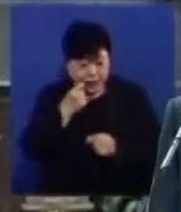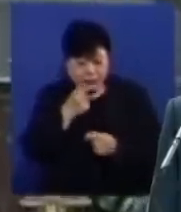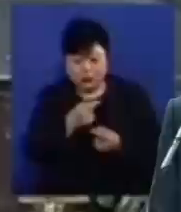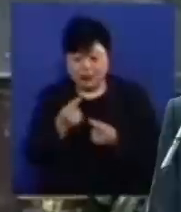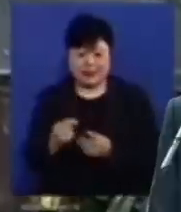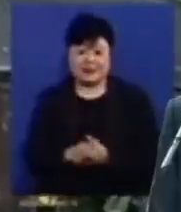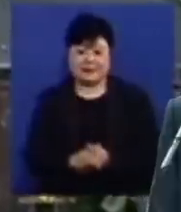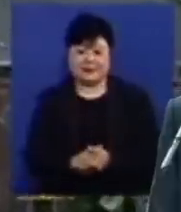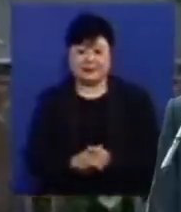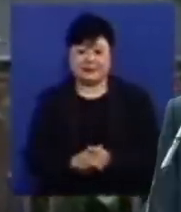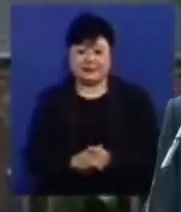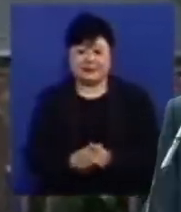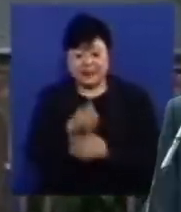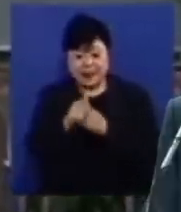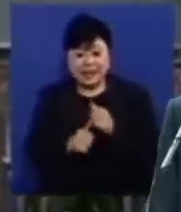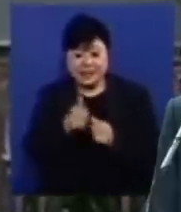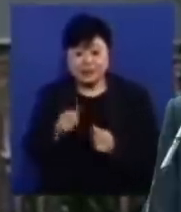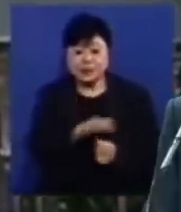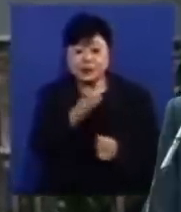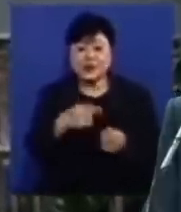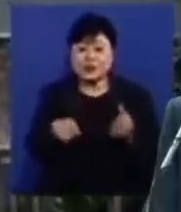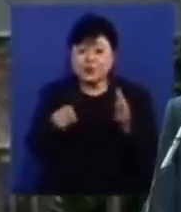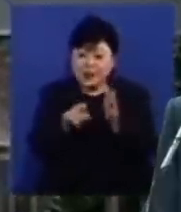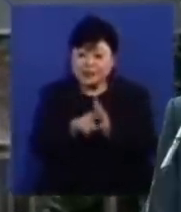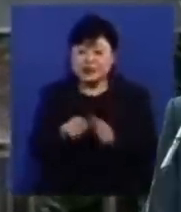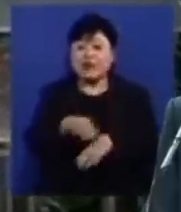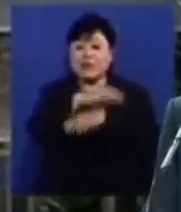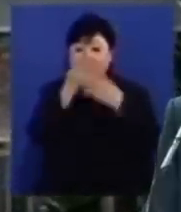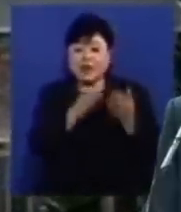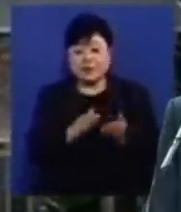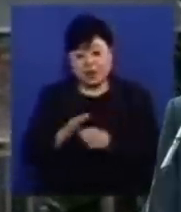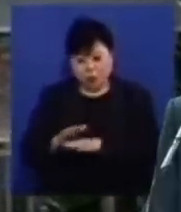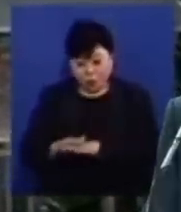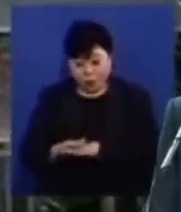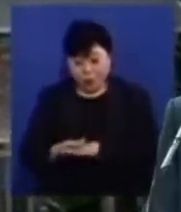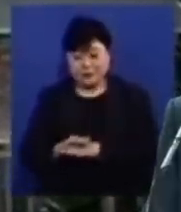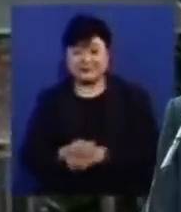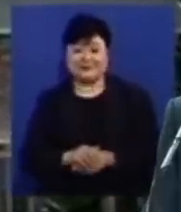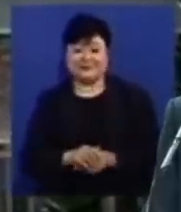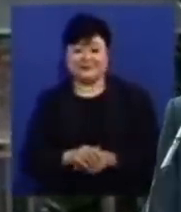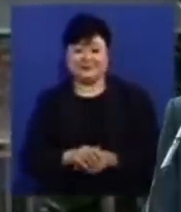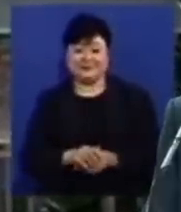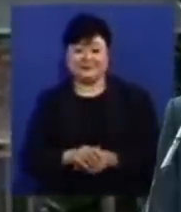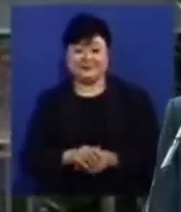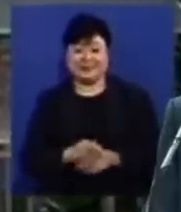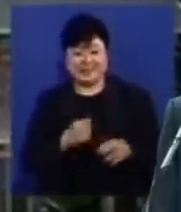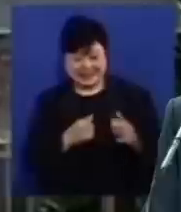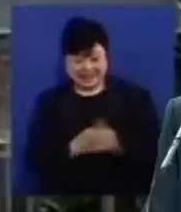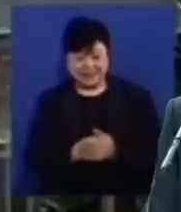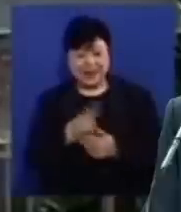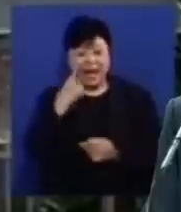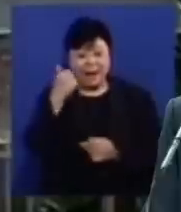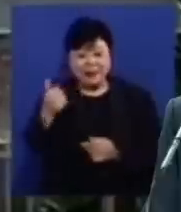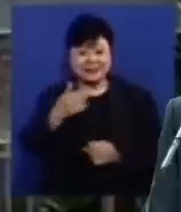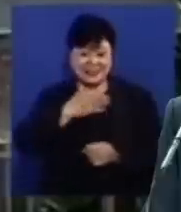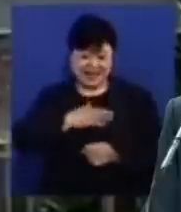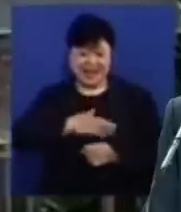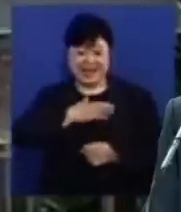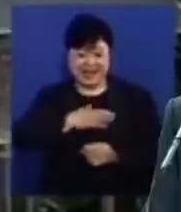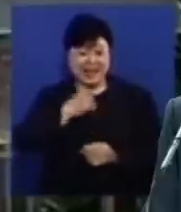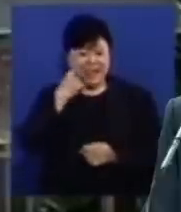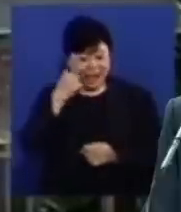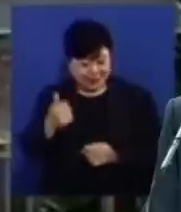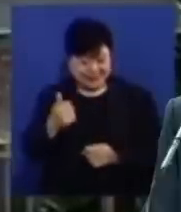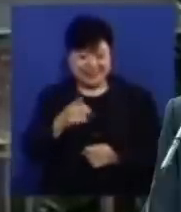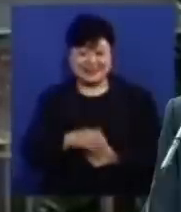같으니라. 하나님이 우리를 위해서 모든 것을 예비해 놓으셨다. 그러니까 이 아버지를 알고 이